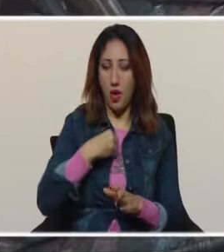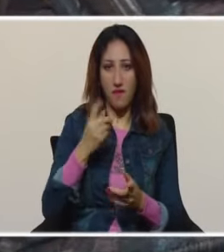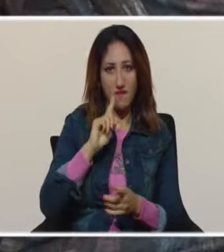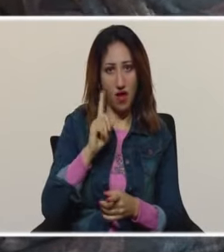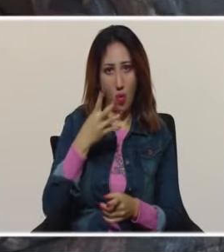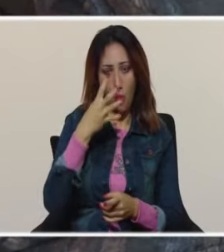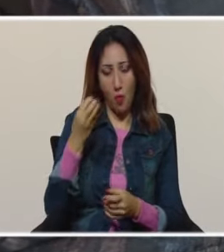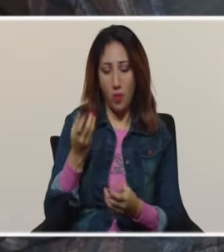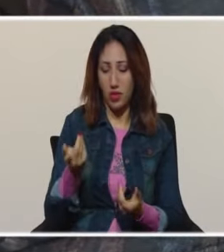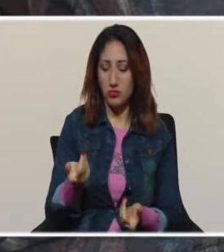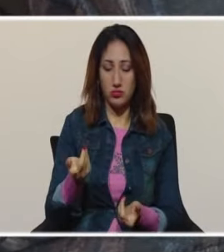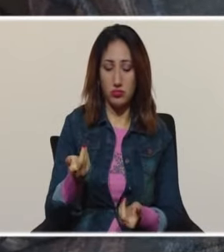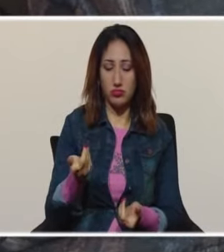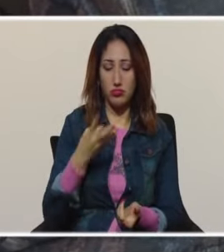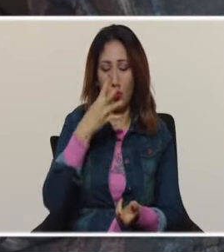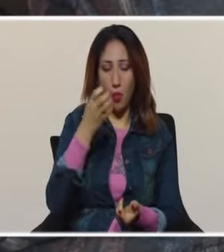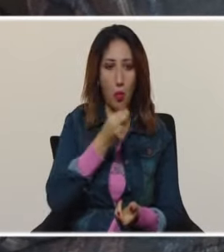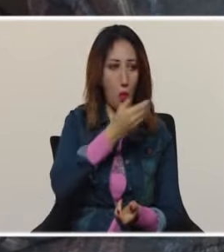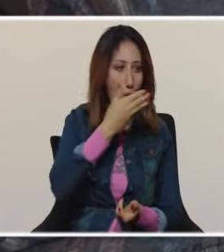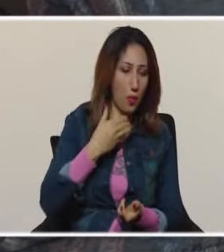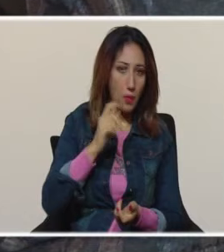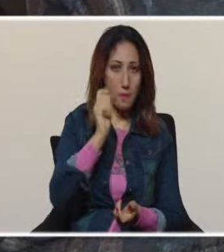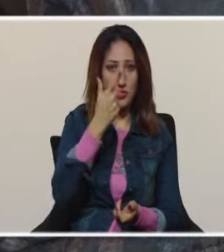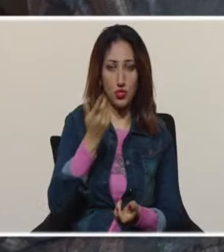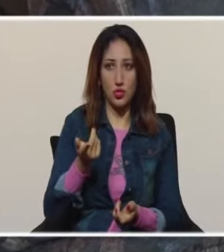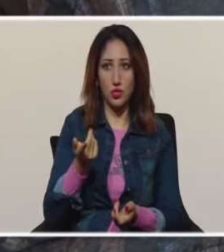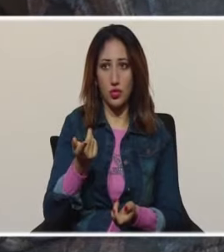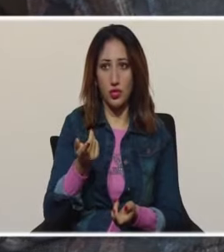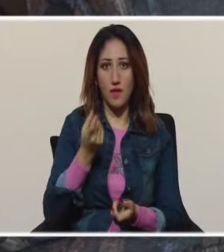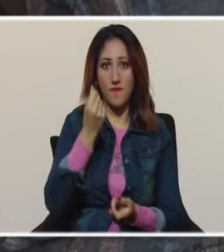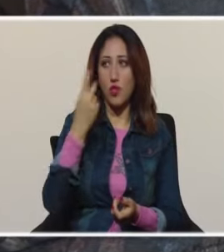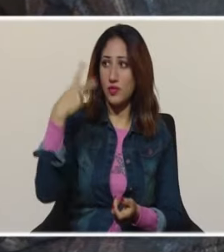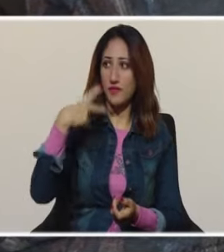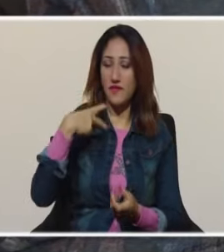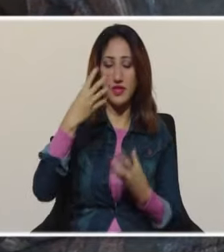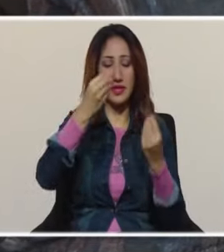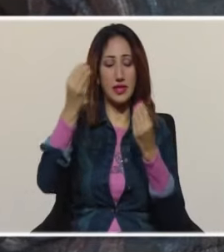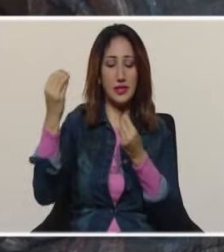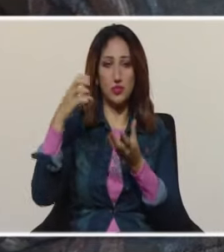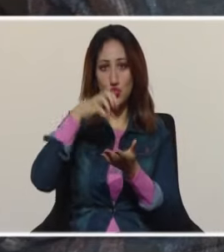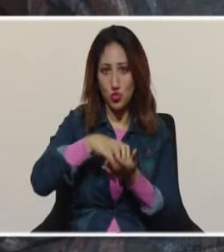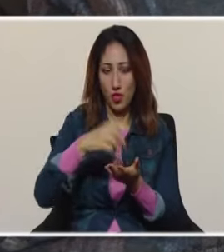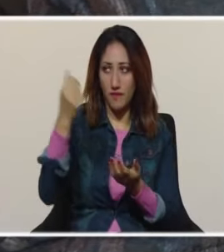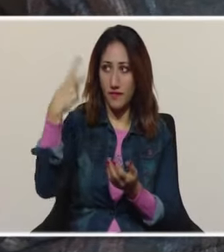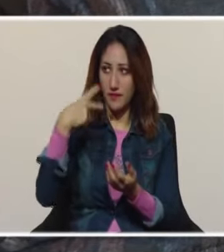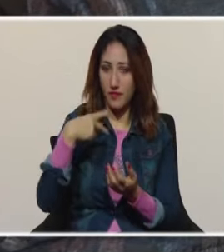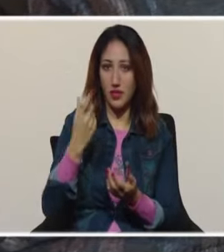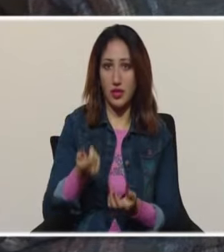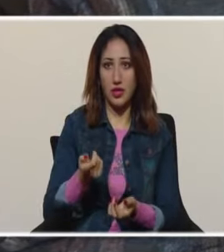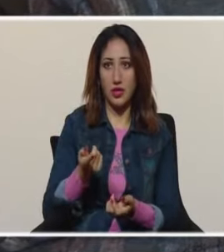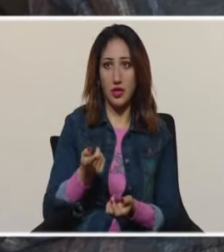400 جنيه قبل ما بيجوا كنت بدفع عليا فلوس كتيره جدا للشقه، عليا كان